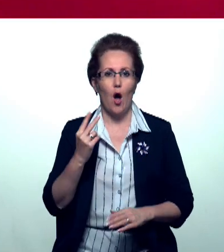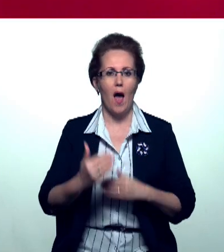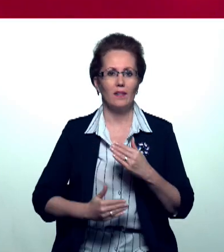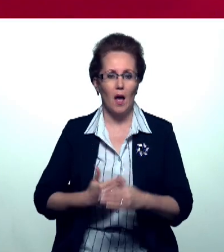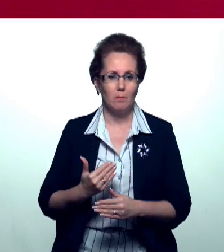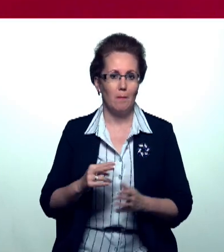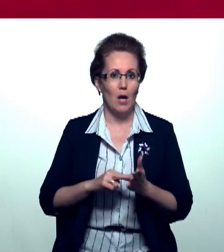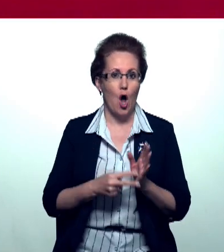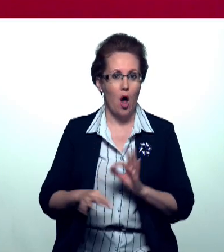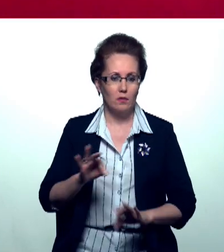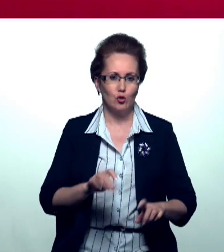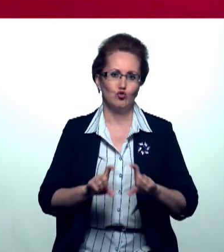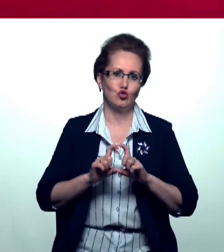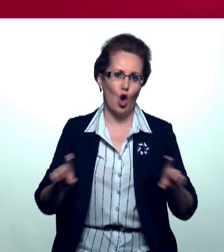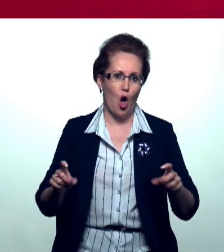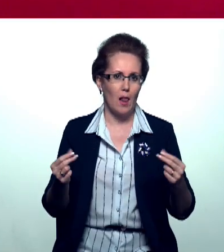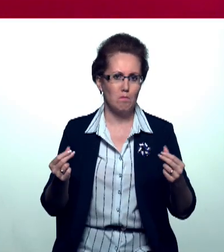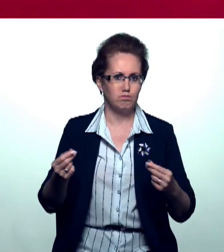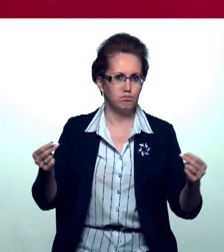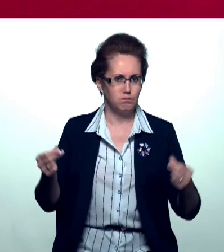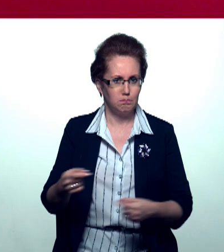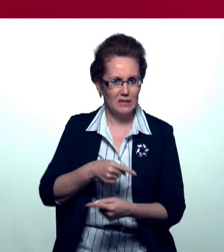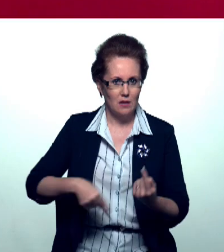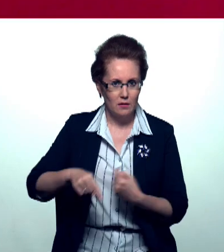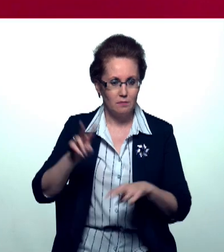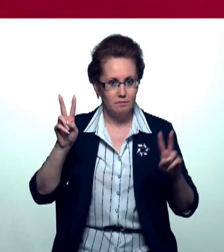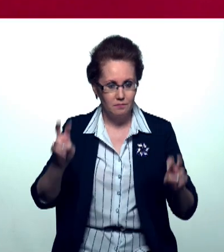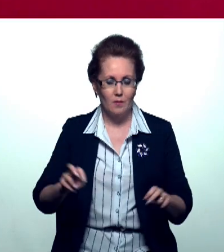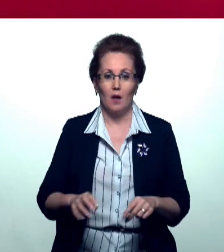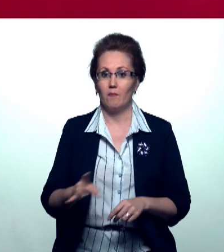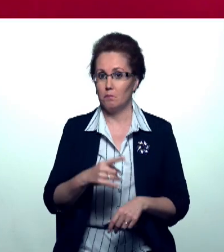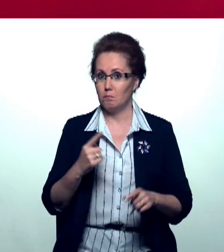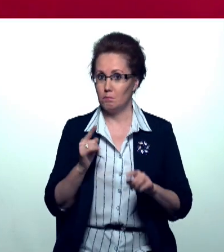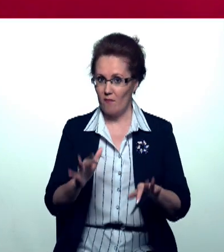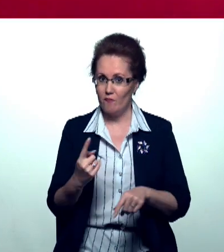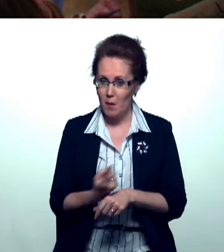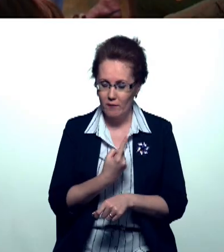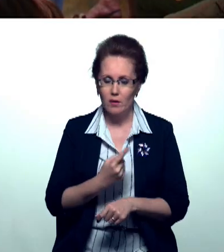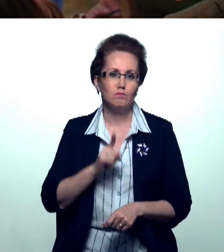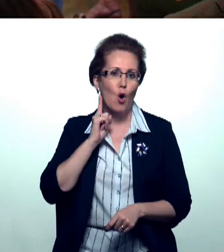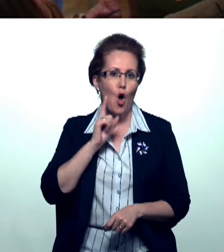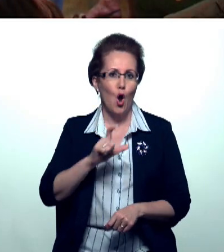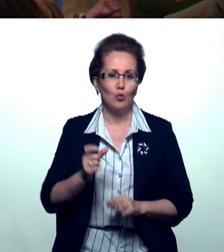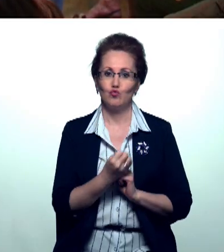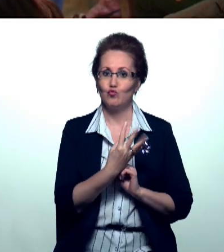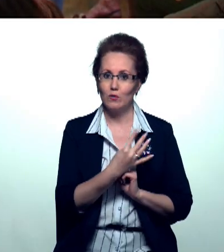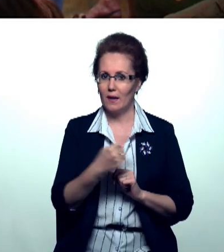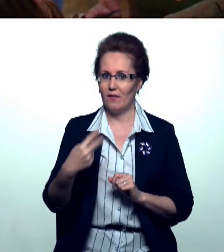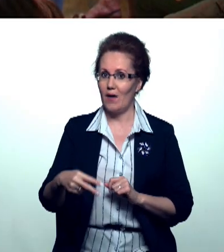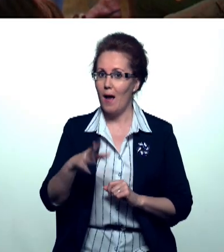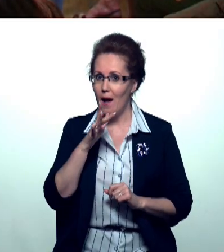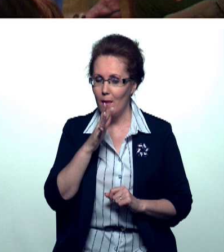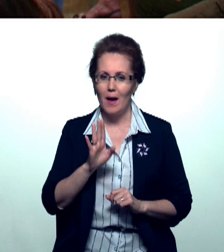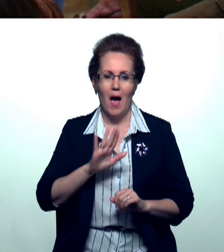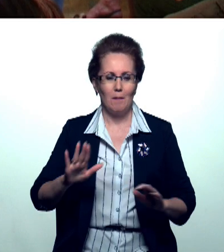проекта «Школа бизнеса». В Удмуртии он реализуется впервые. Участвуют в нем молодые люди от 14 до 20 лет. Ребята уже представили свои